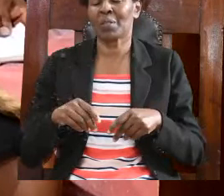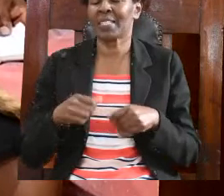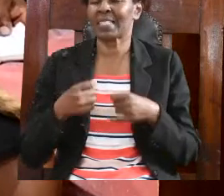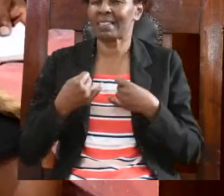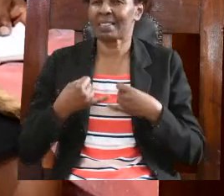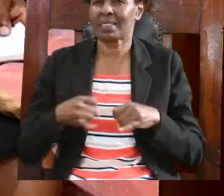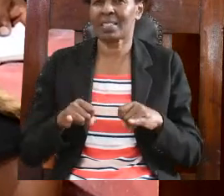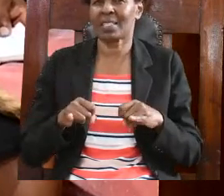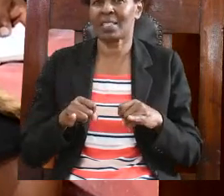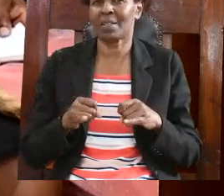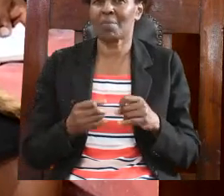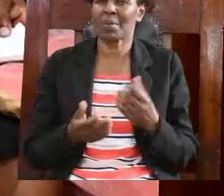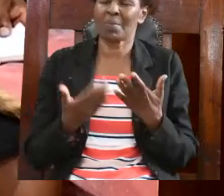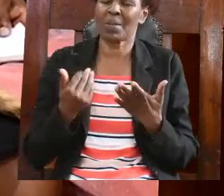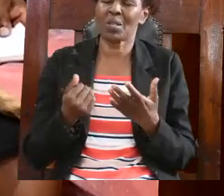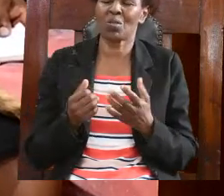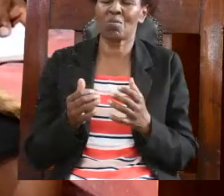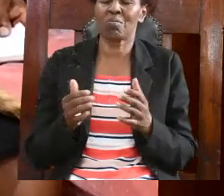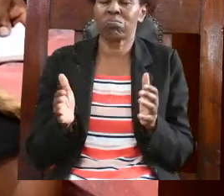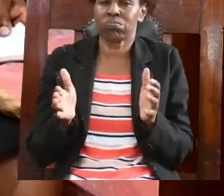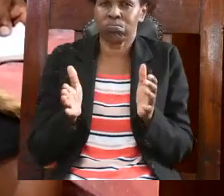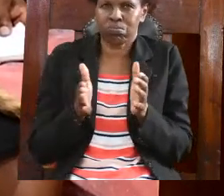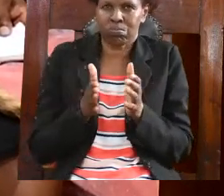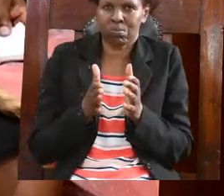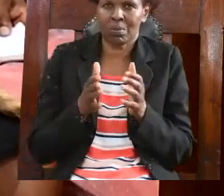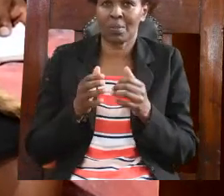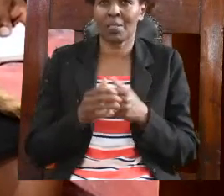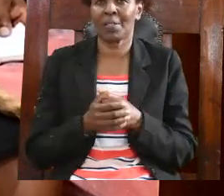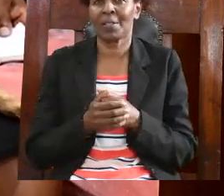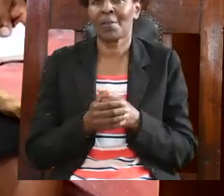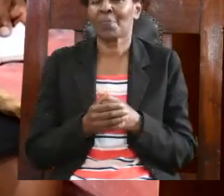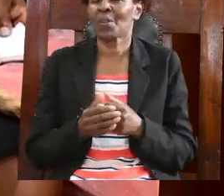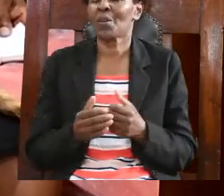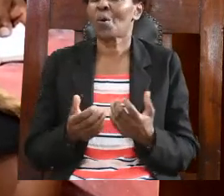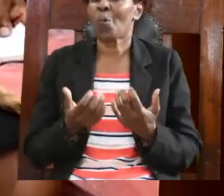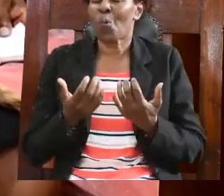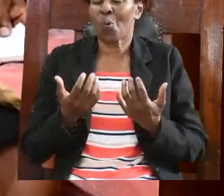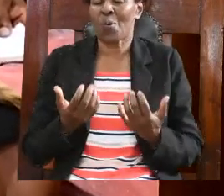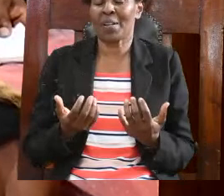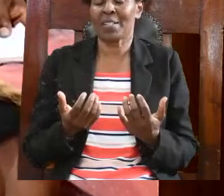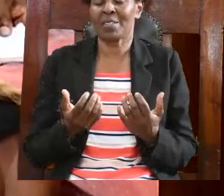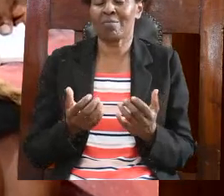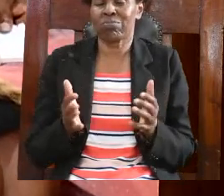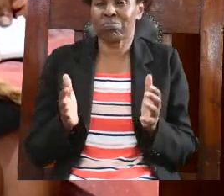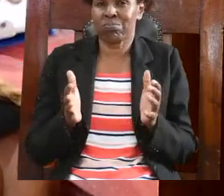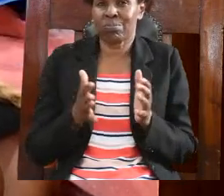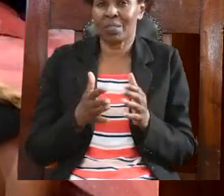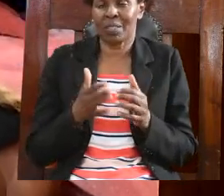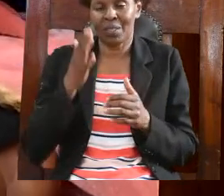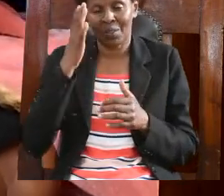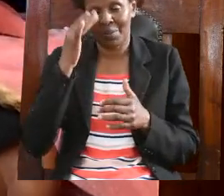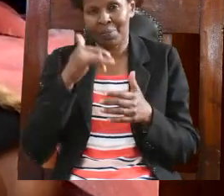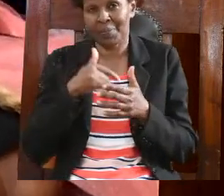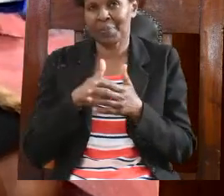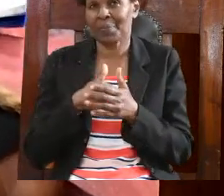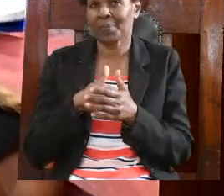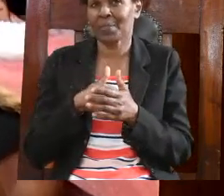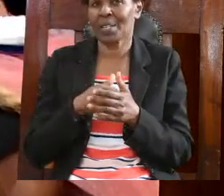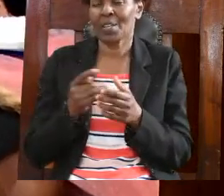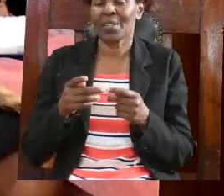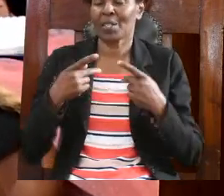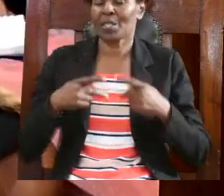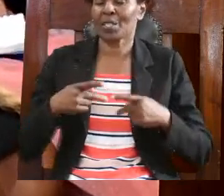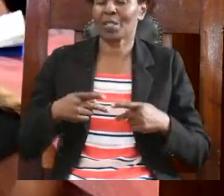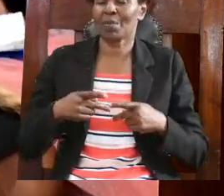zingine pengine kupunguza uzito, najua weight, na unagundua ya kwamba watu kama